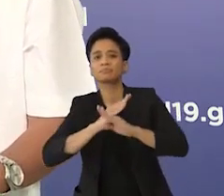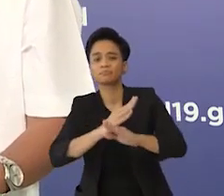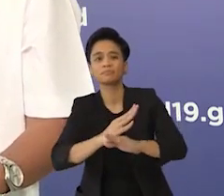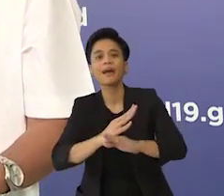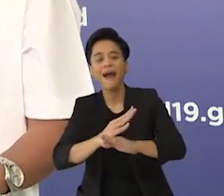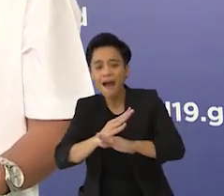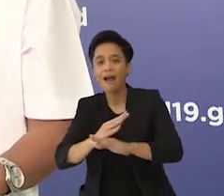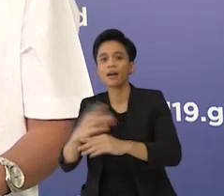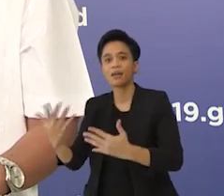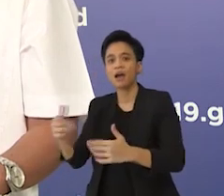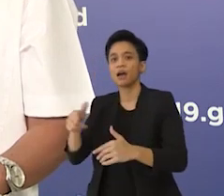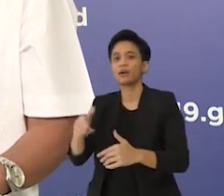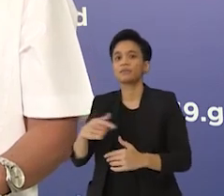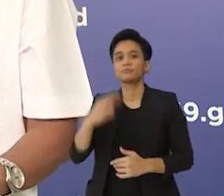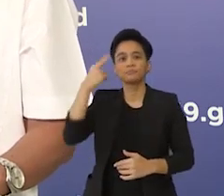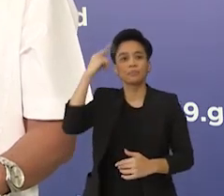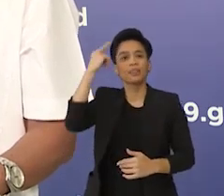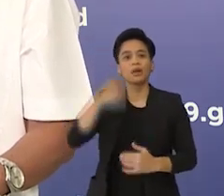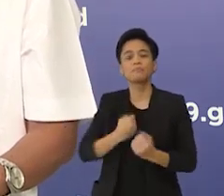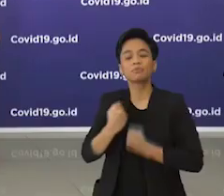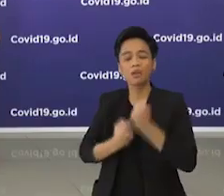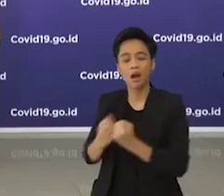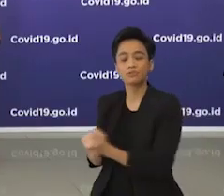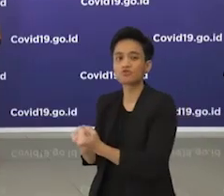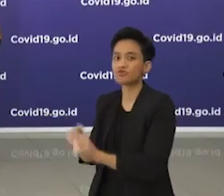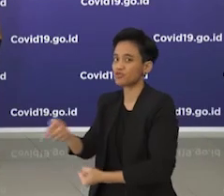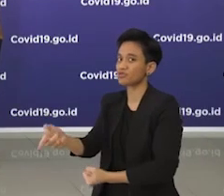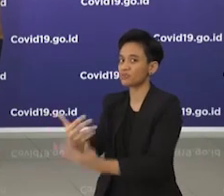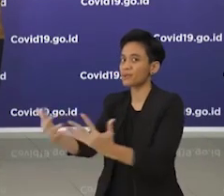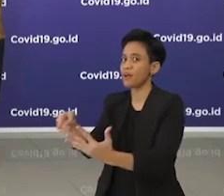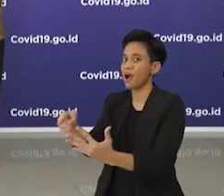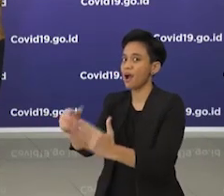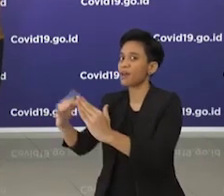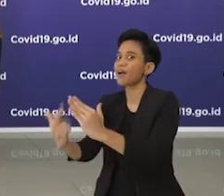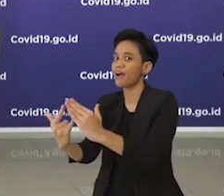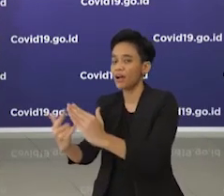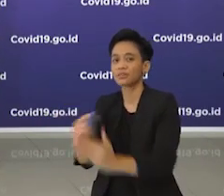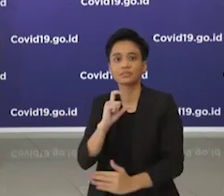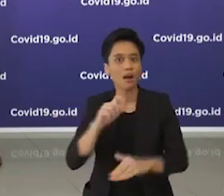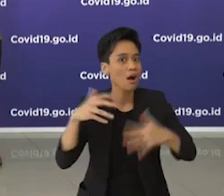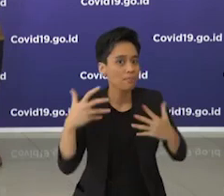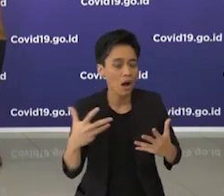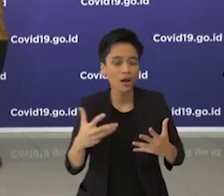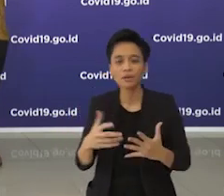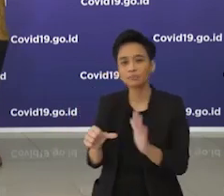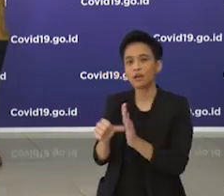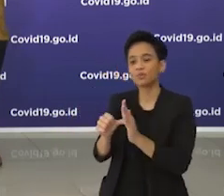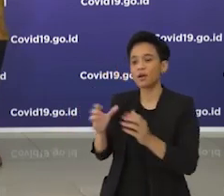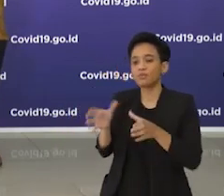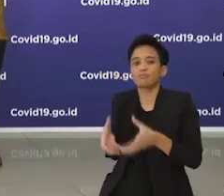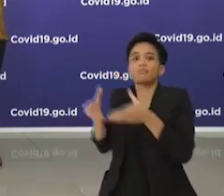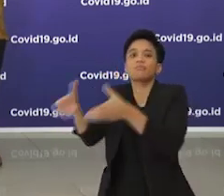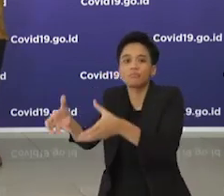berbagai macam upaya dilaksanakan oleh pemerintah terkait dengan bantuan sosial tetai dengan